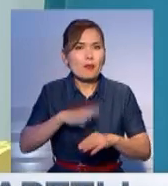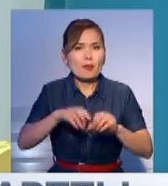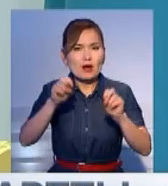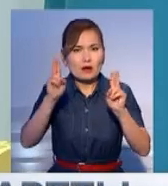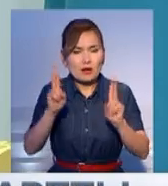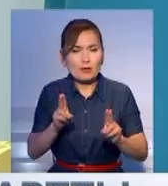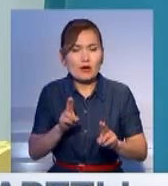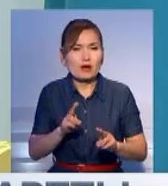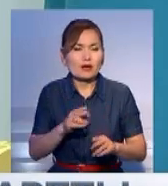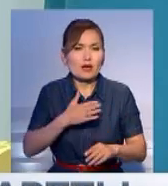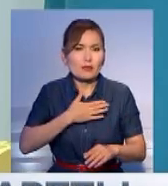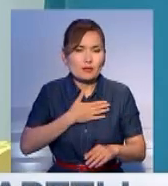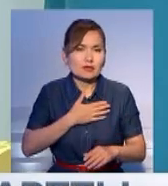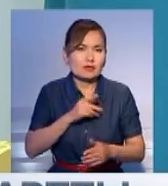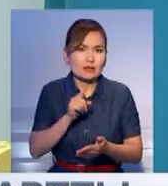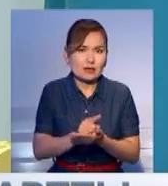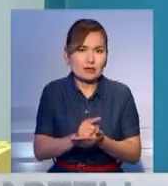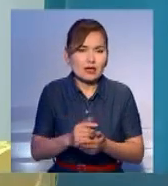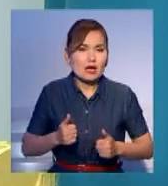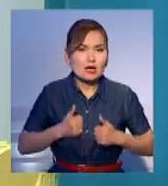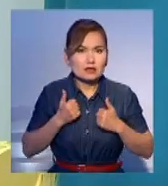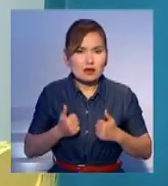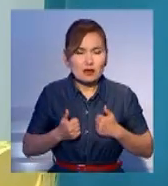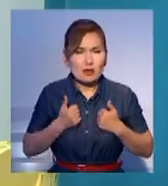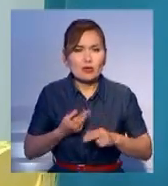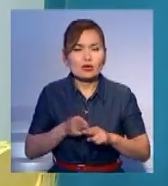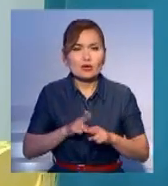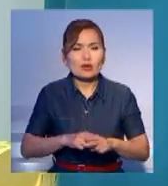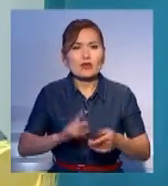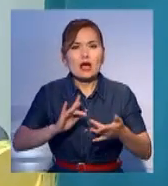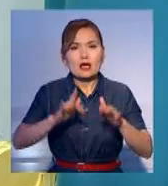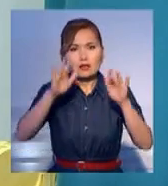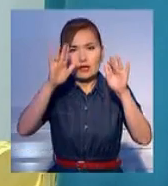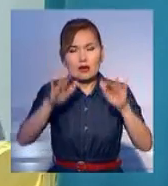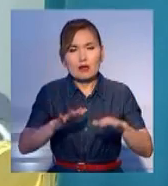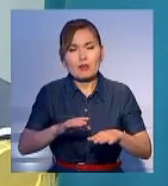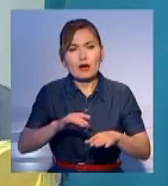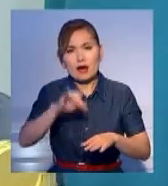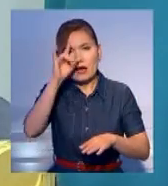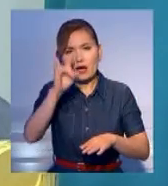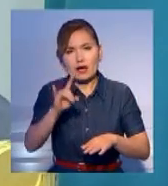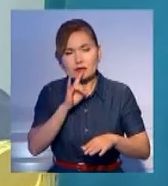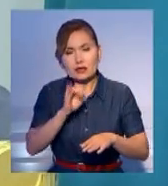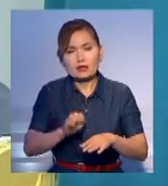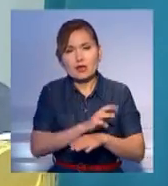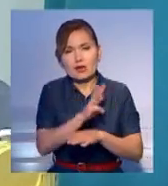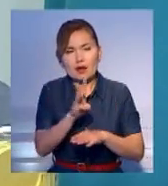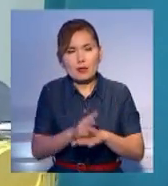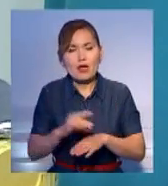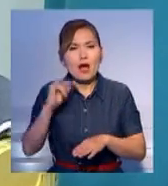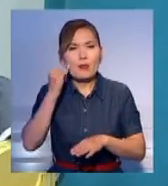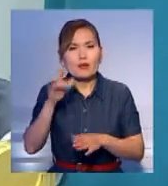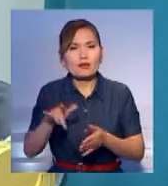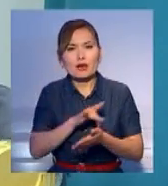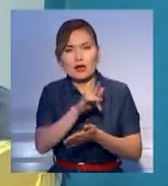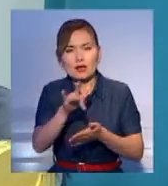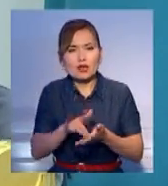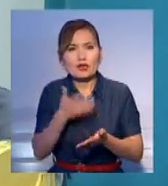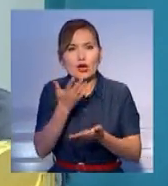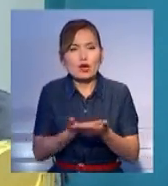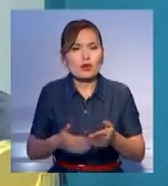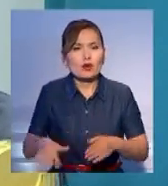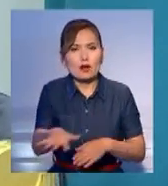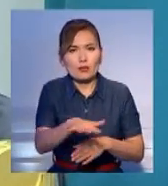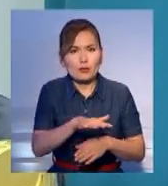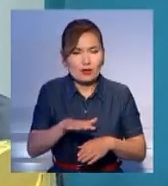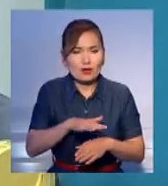жоғарғы дәрежеде ұстауымыз керек. Цифрлық Қазақстанның ішіндегі Павлодарды ең бір үлгілі өңір ретінде